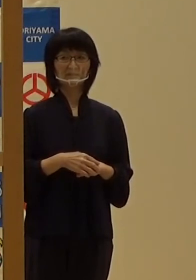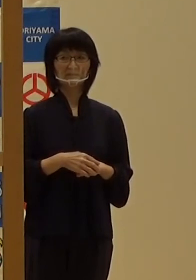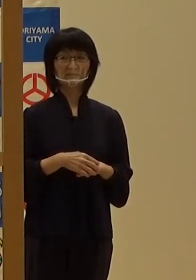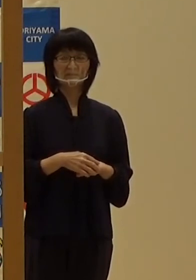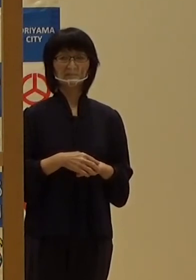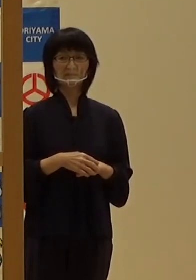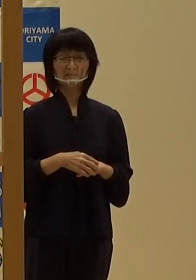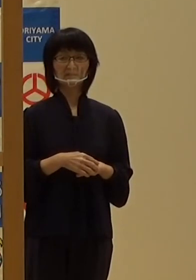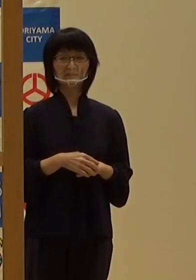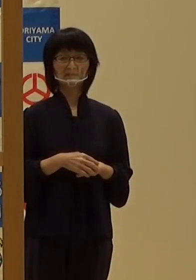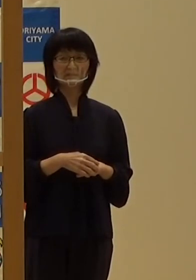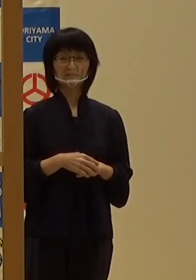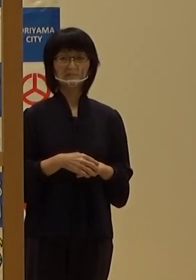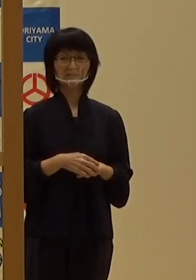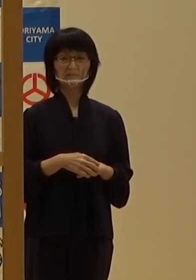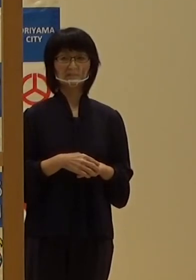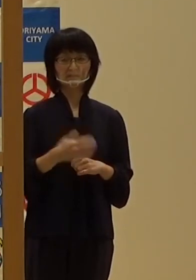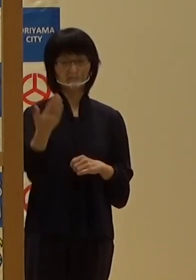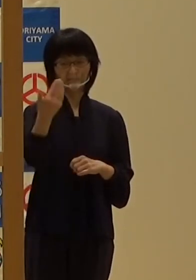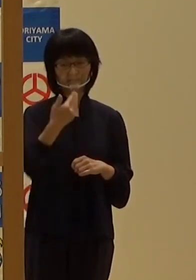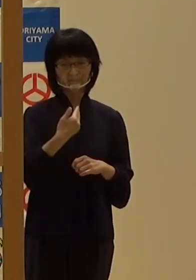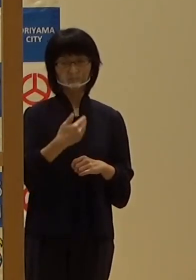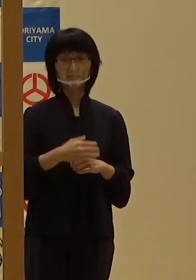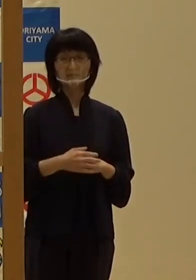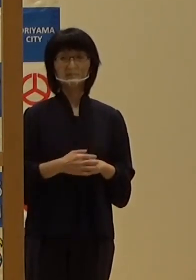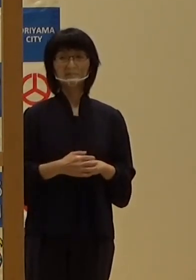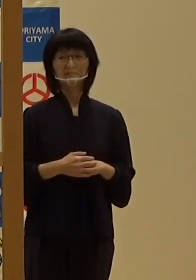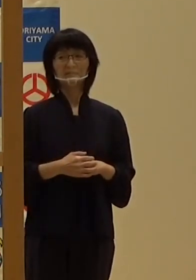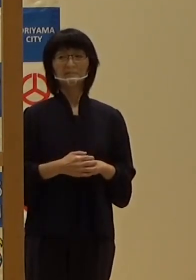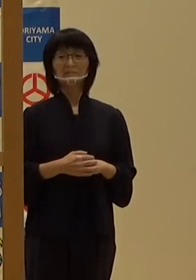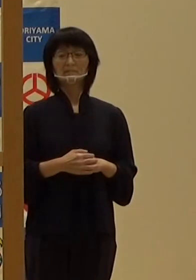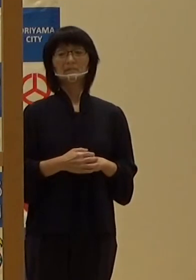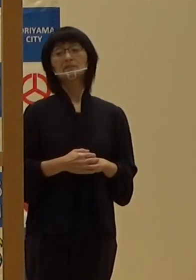はい、それでは毎日新聞お願いします。